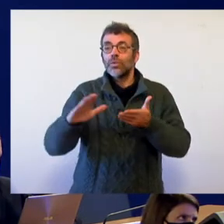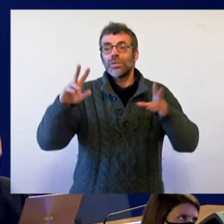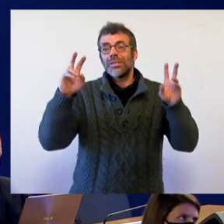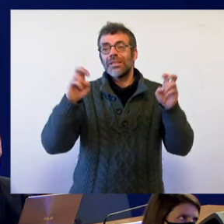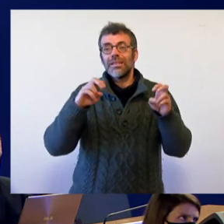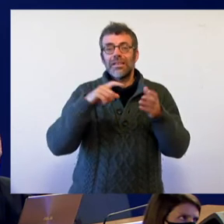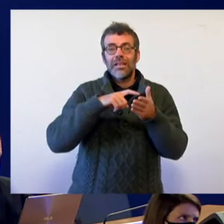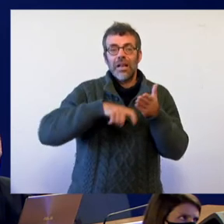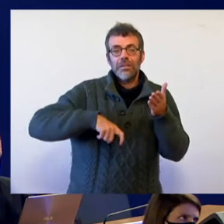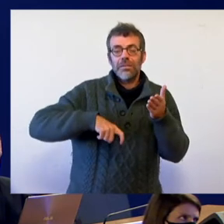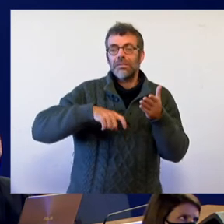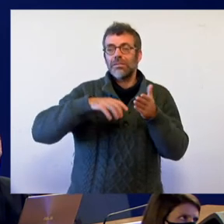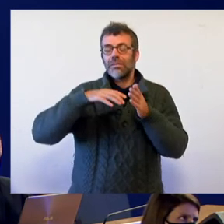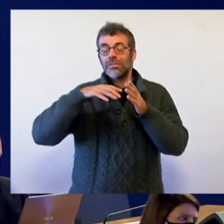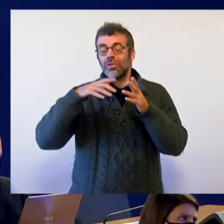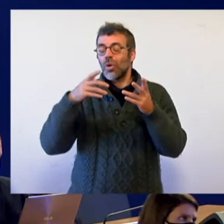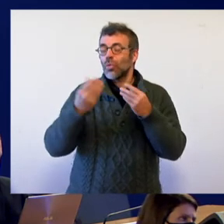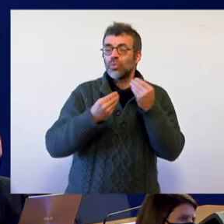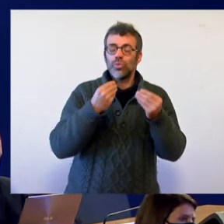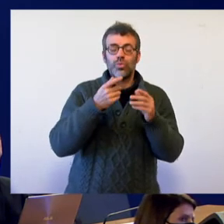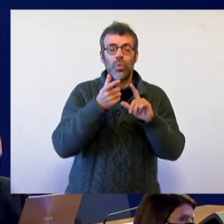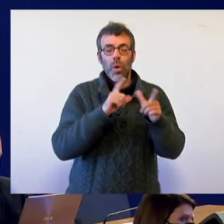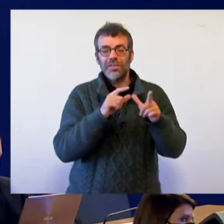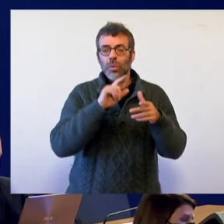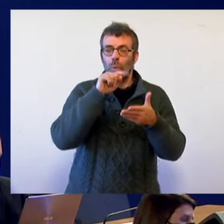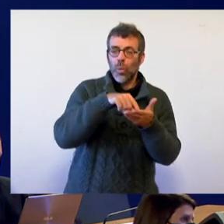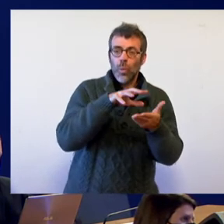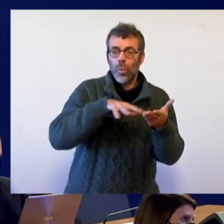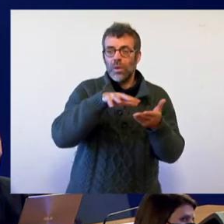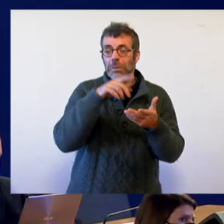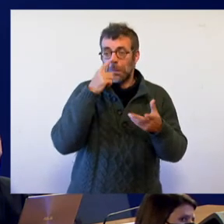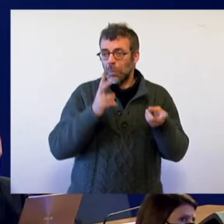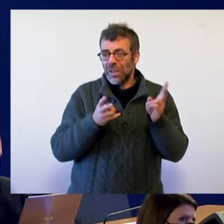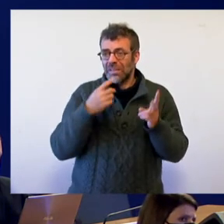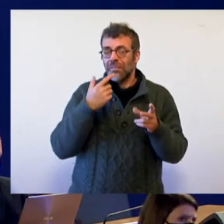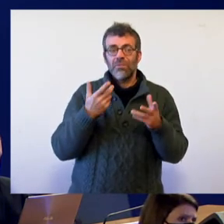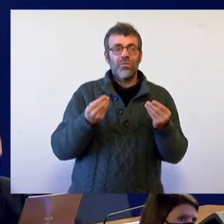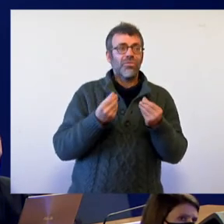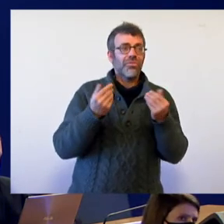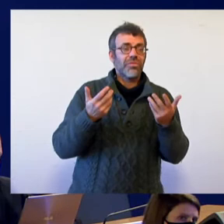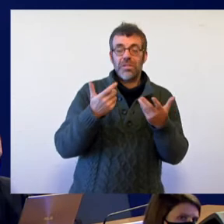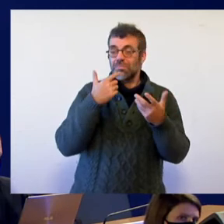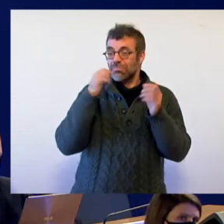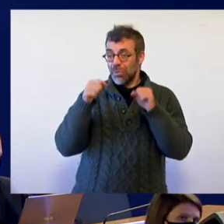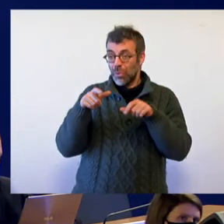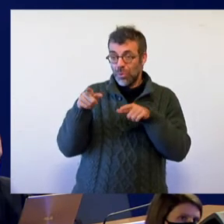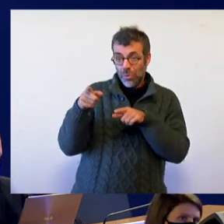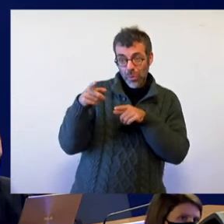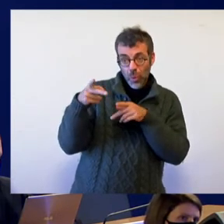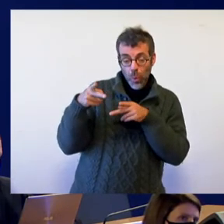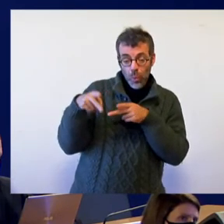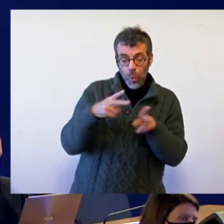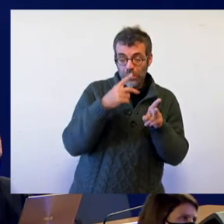la situation, puisque vous vous êtes engagé à le faire, et faire un geste